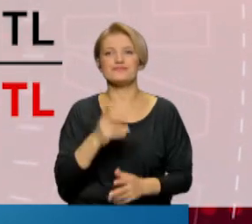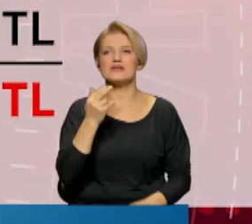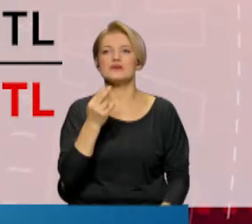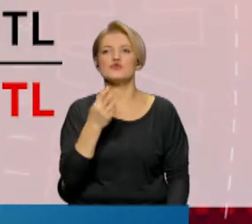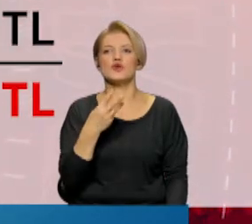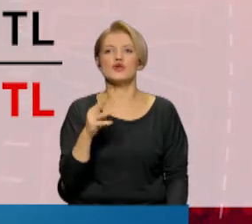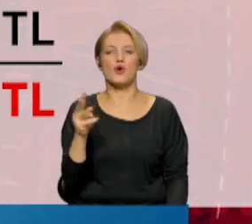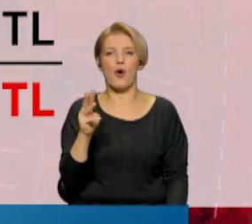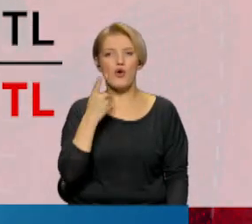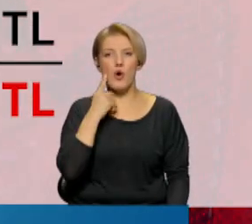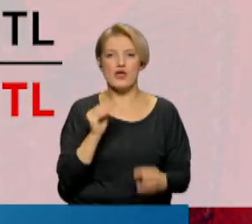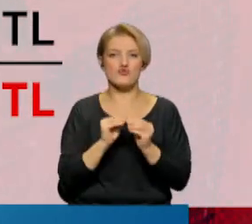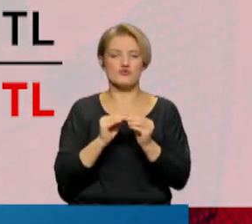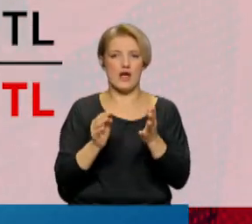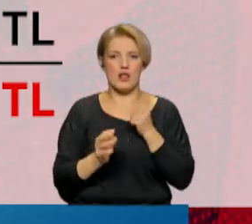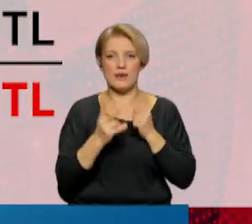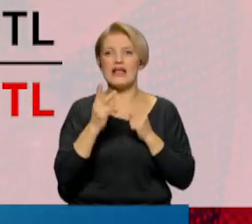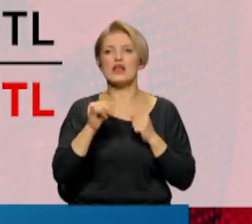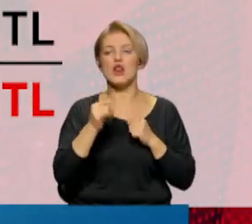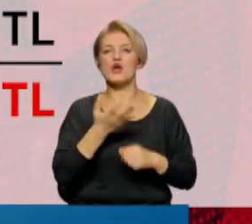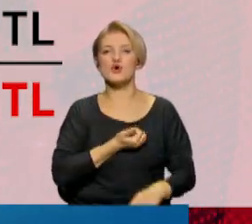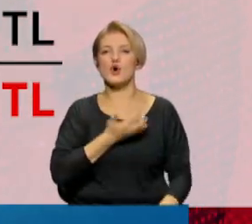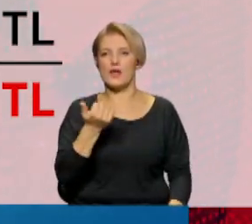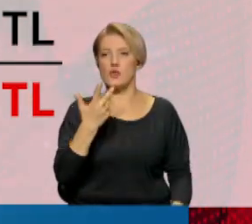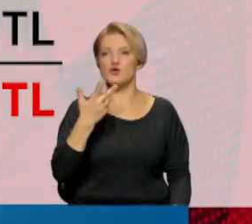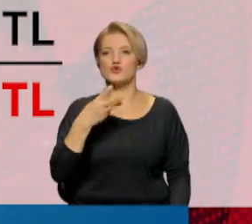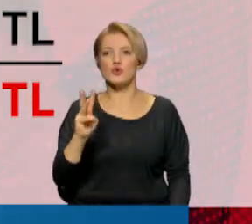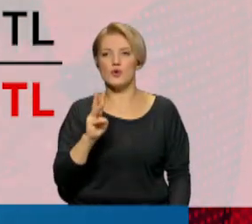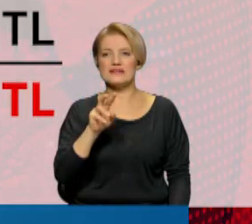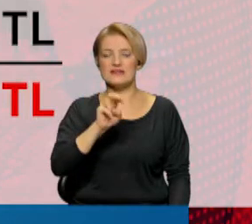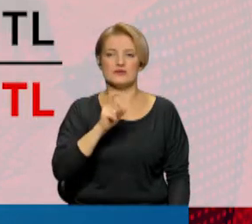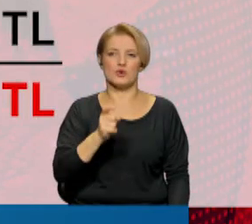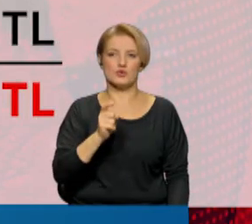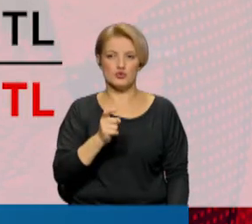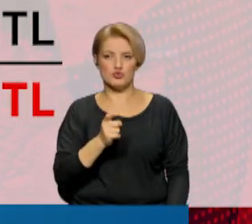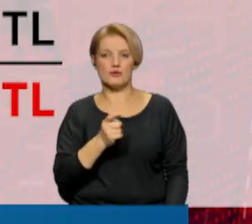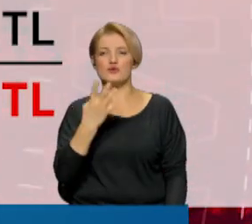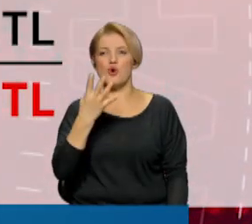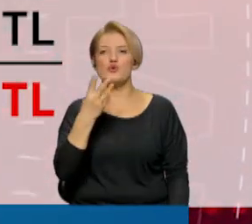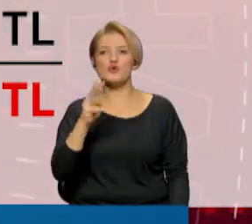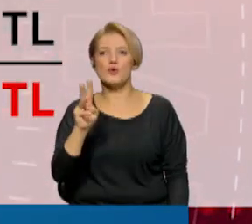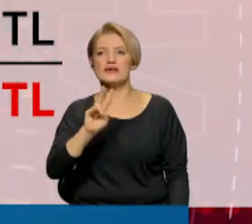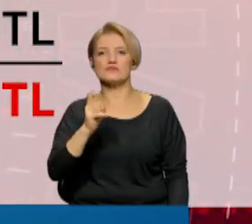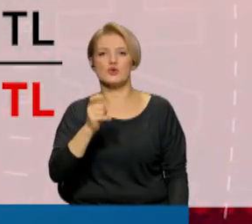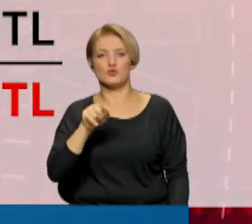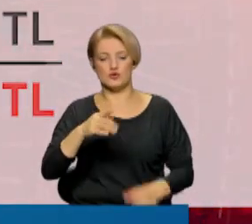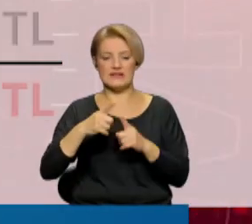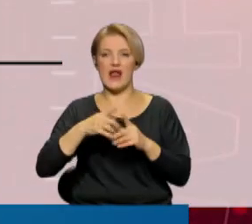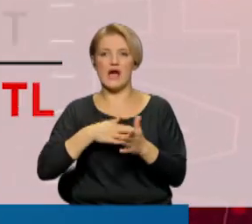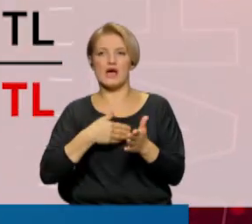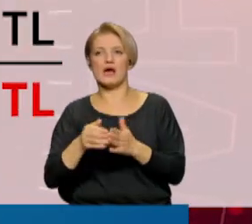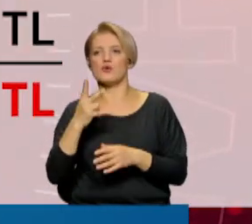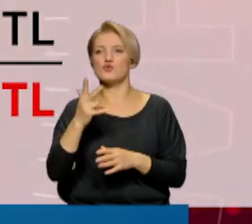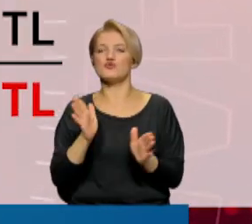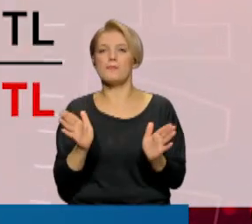2,5 euroluk yumurtadan alalım. 2 kiloluk da yoğurt 3 euro 89 sent. 4 euro 29 sent bu tereyağda.